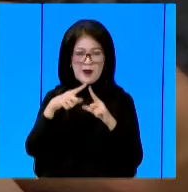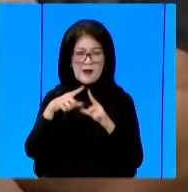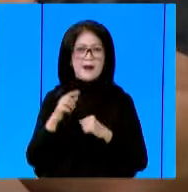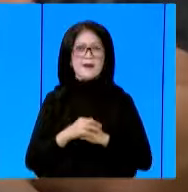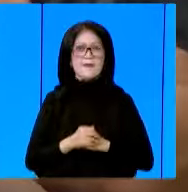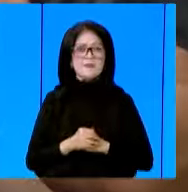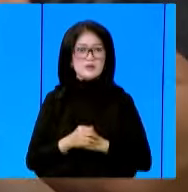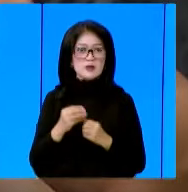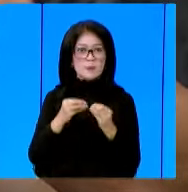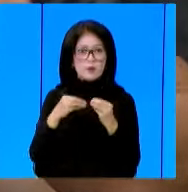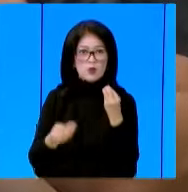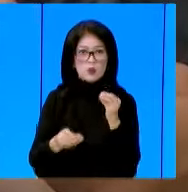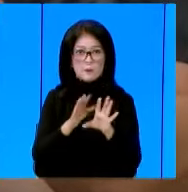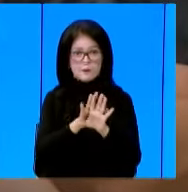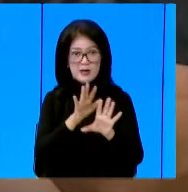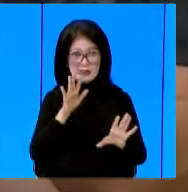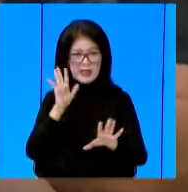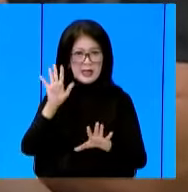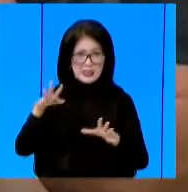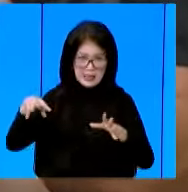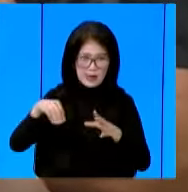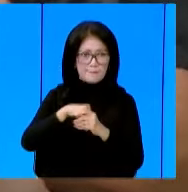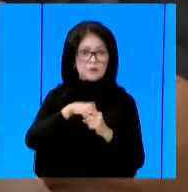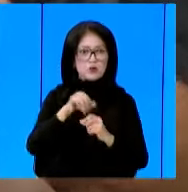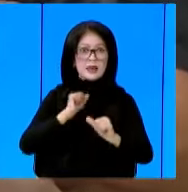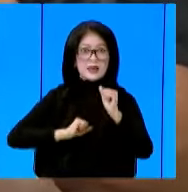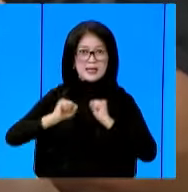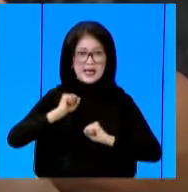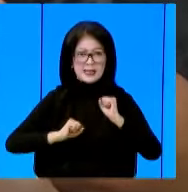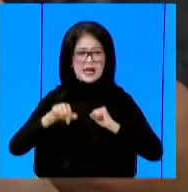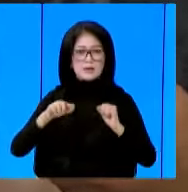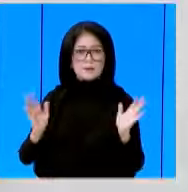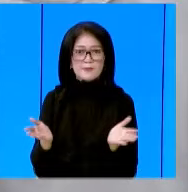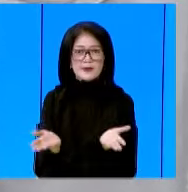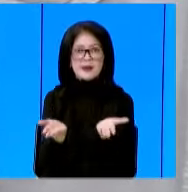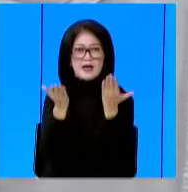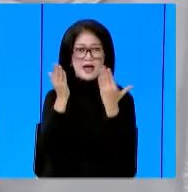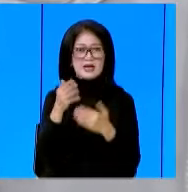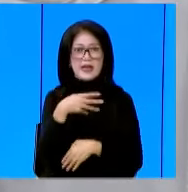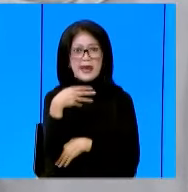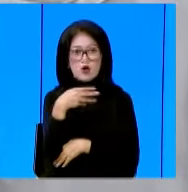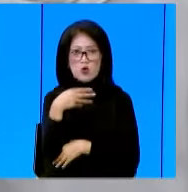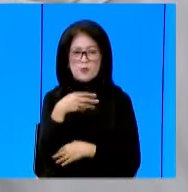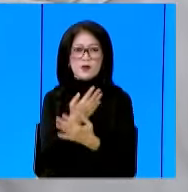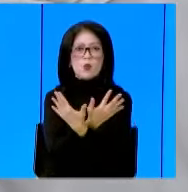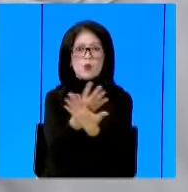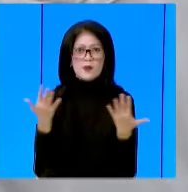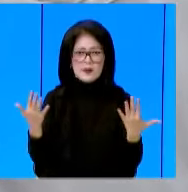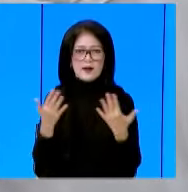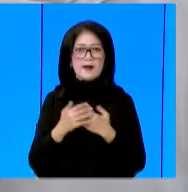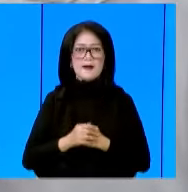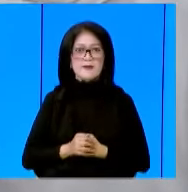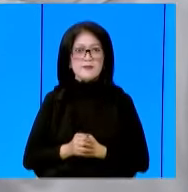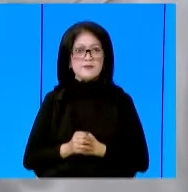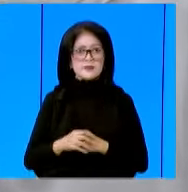partai yang ada di sana, libarkan di dalam kegiatan-kegiatan pemberdayaan ekonomi kerakyatan. Dan kami melihat Papua Pegunungan ini